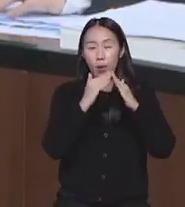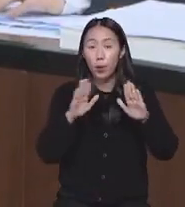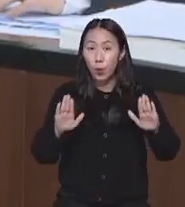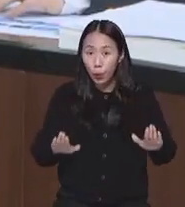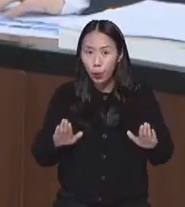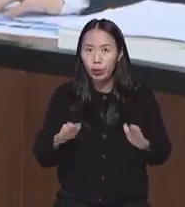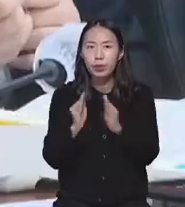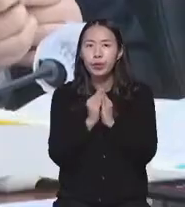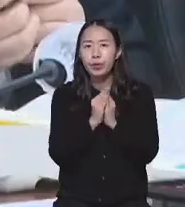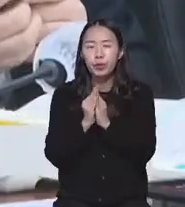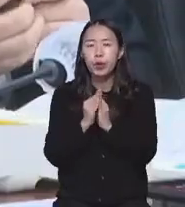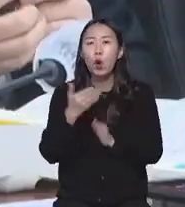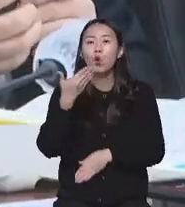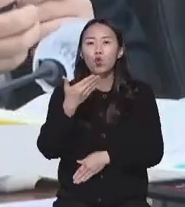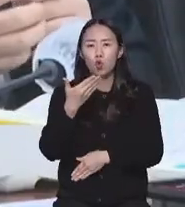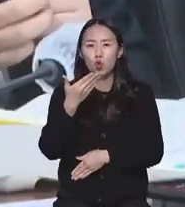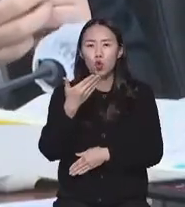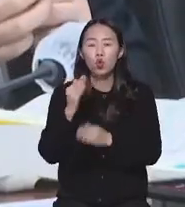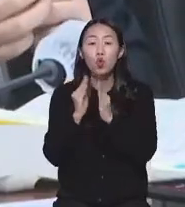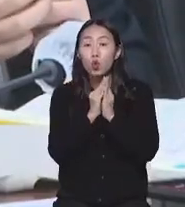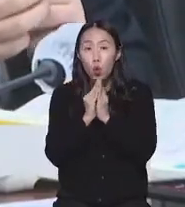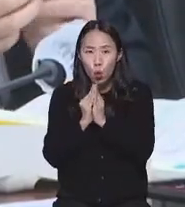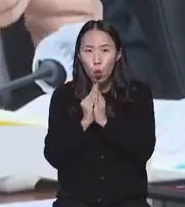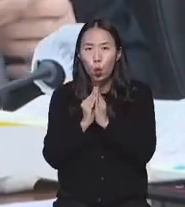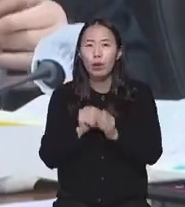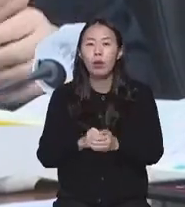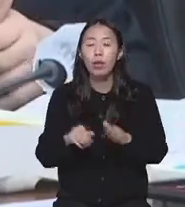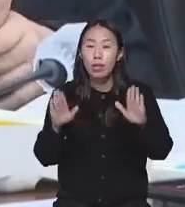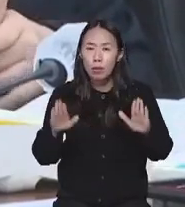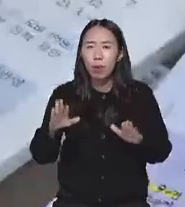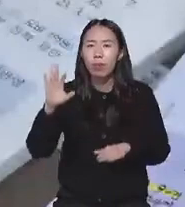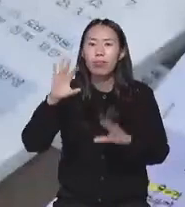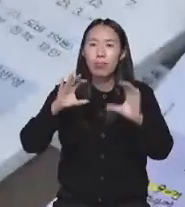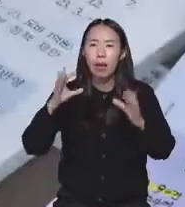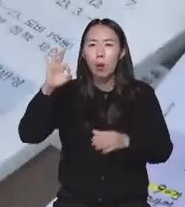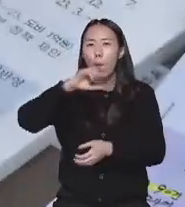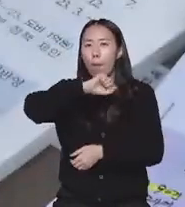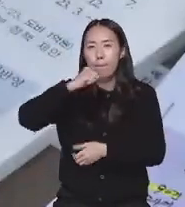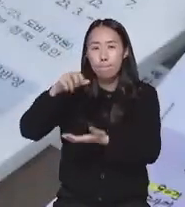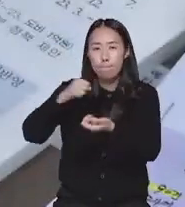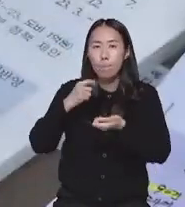올해 국비 9조 원 시대를 연 전남도는 본격적으로 국고 확보에 나설 예정입니다.